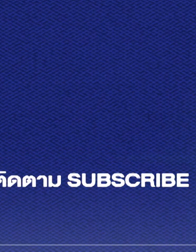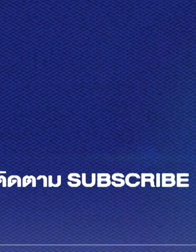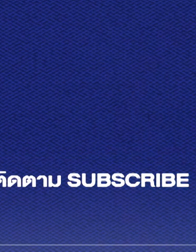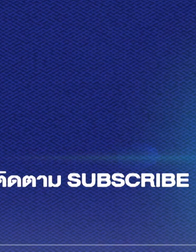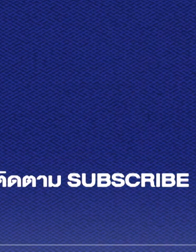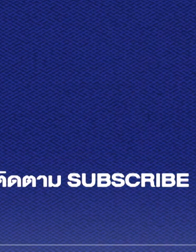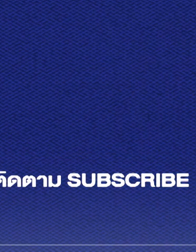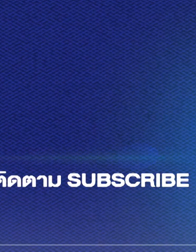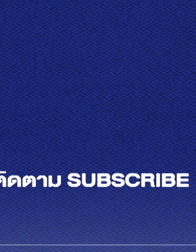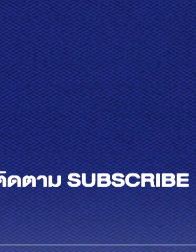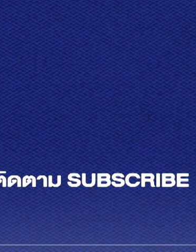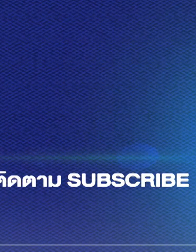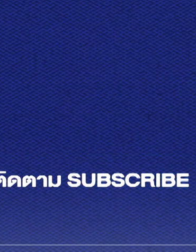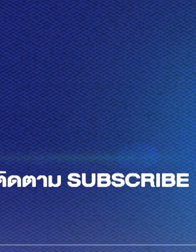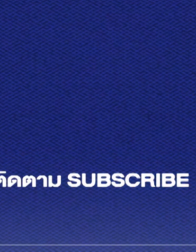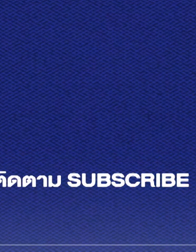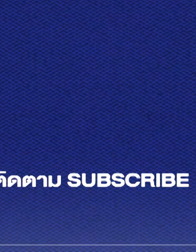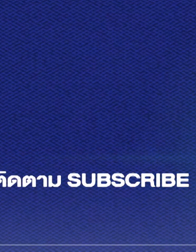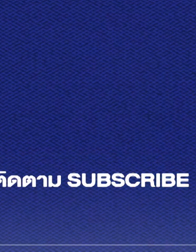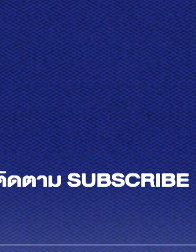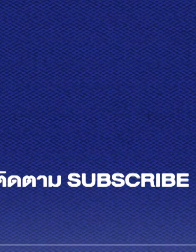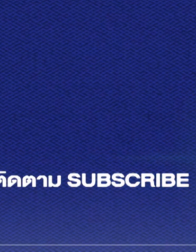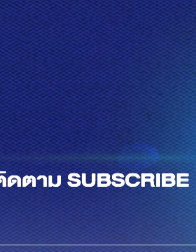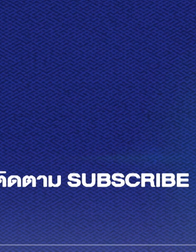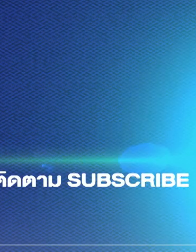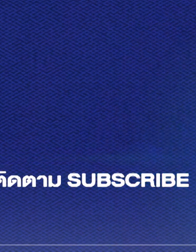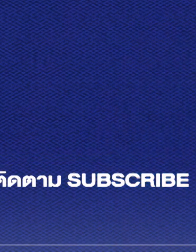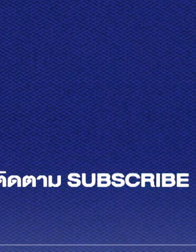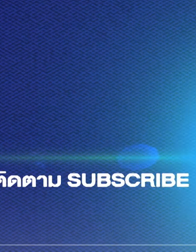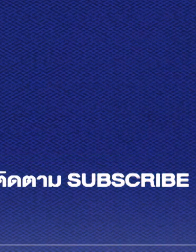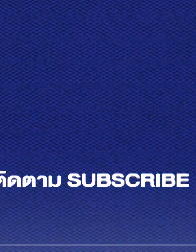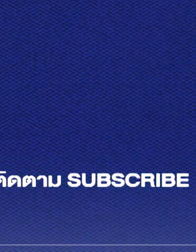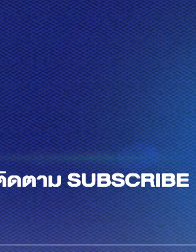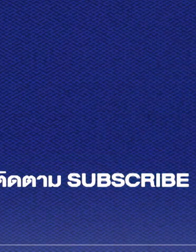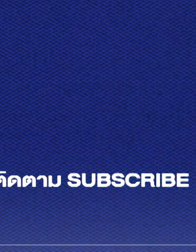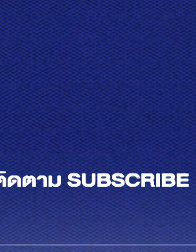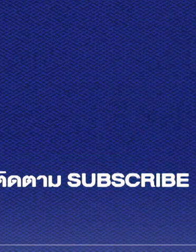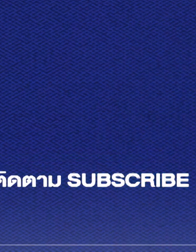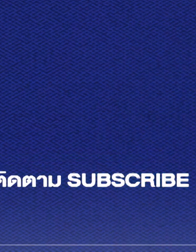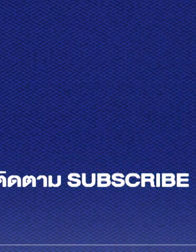I'm sorry.